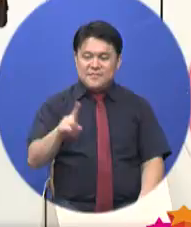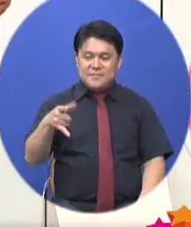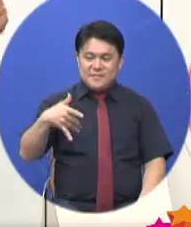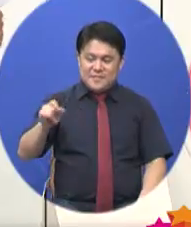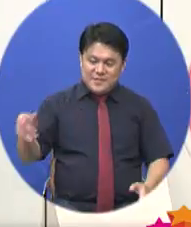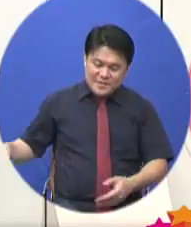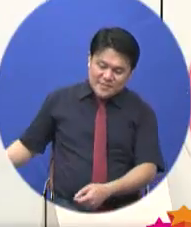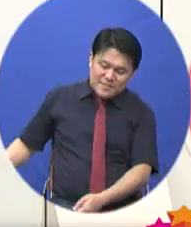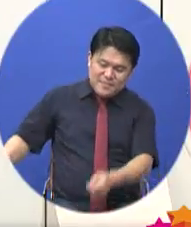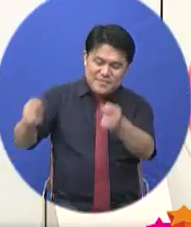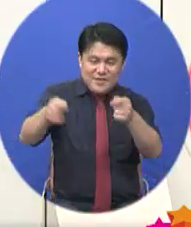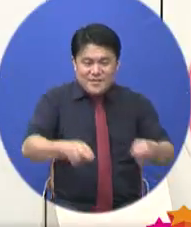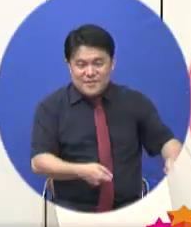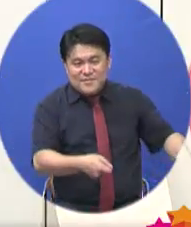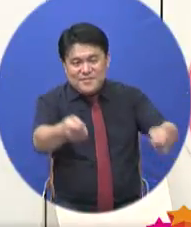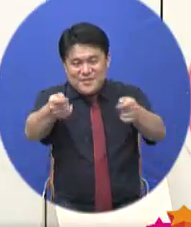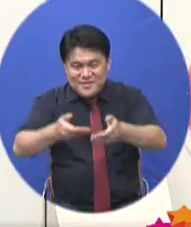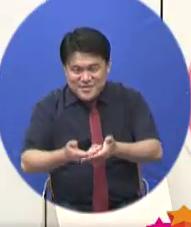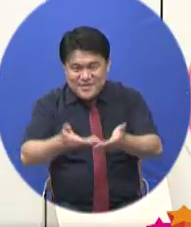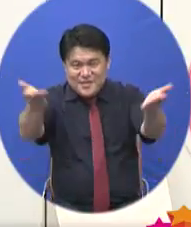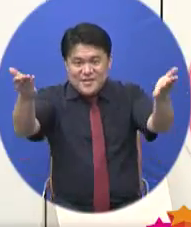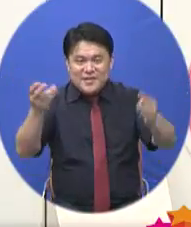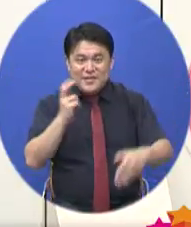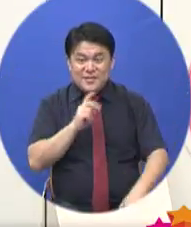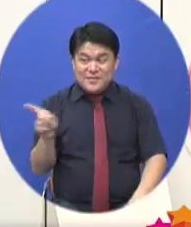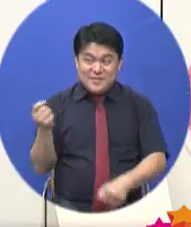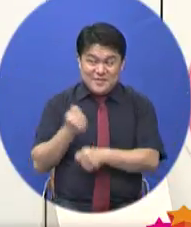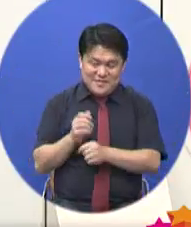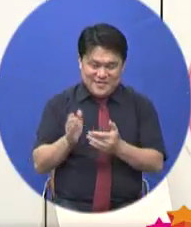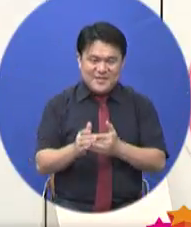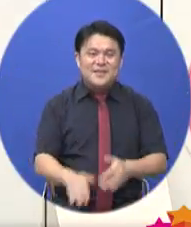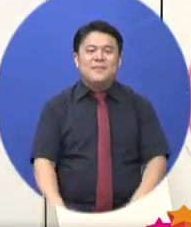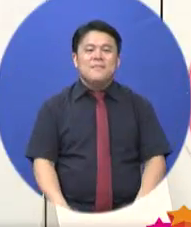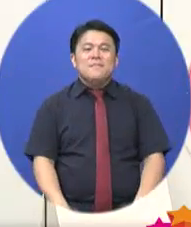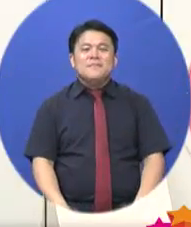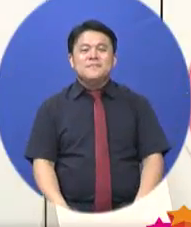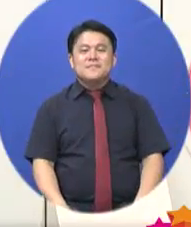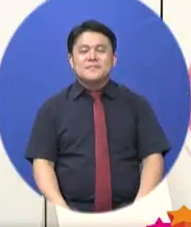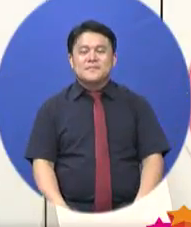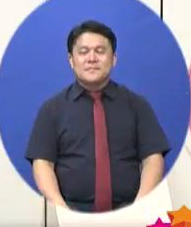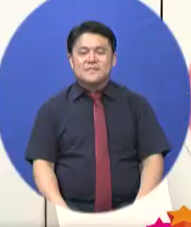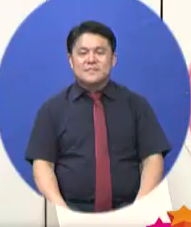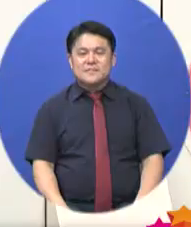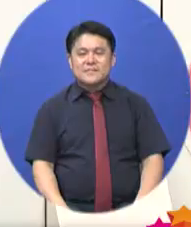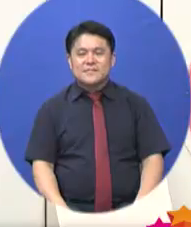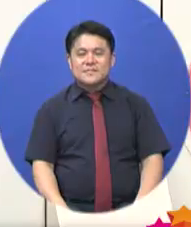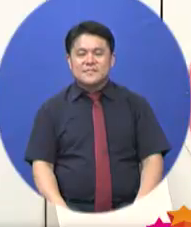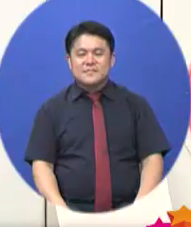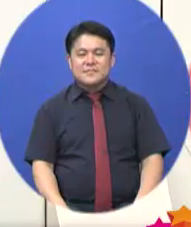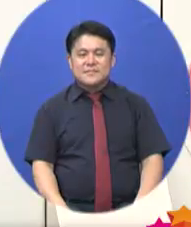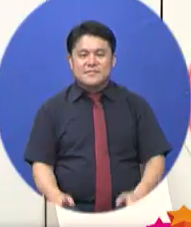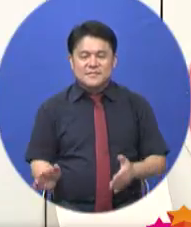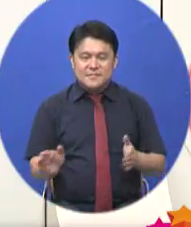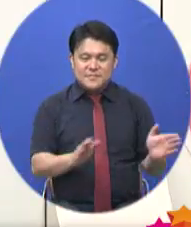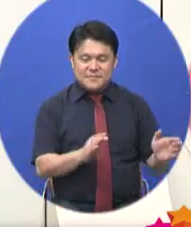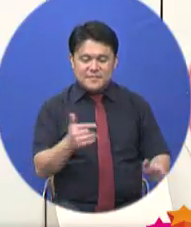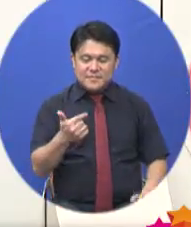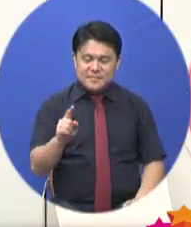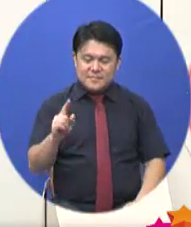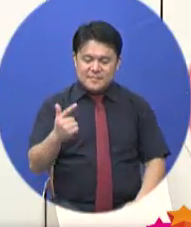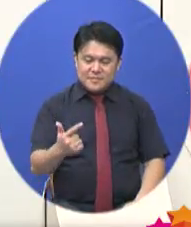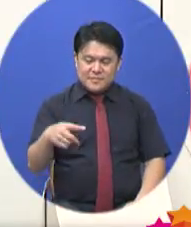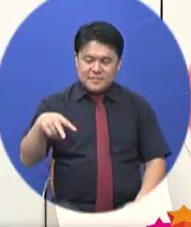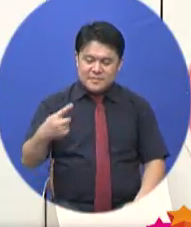삼태기로 퍼드립니다. 이것도 선생님 곡이죠. 네. 예, 야. 자, 어쨌든 난소심